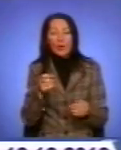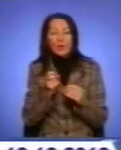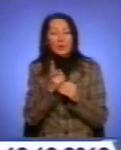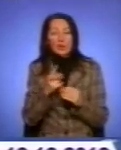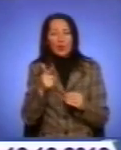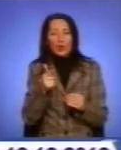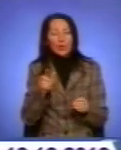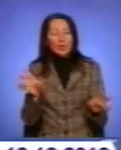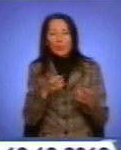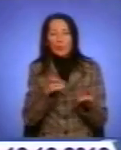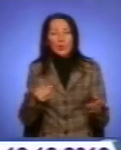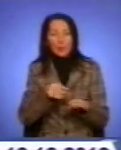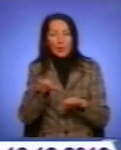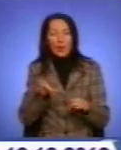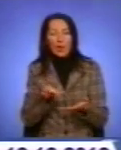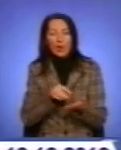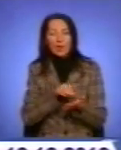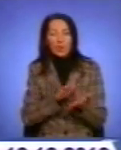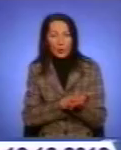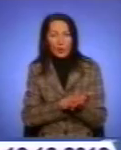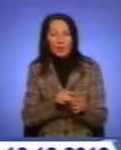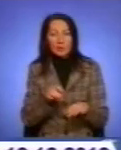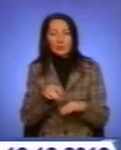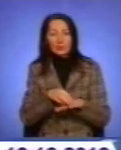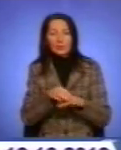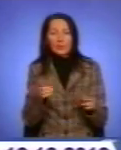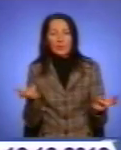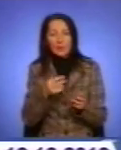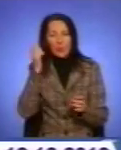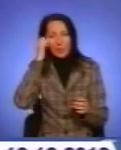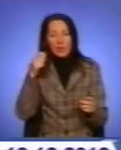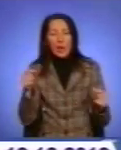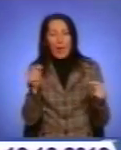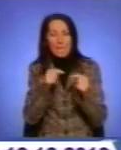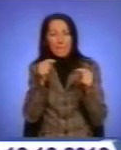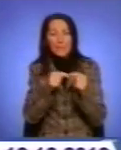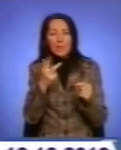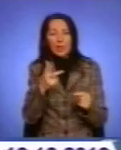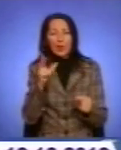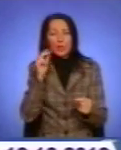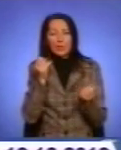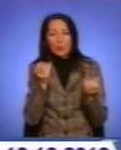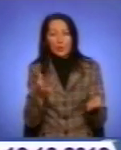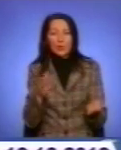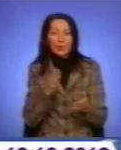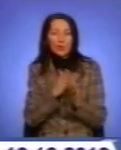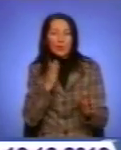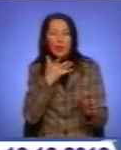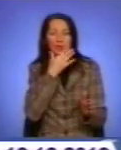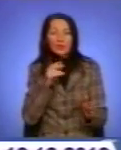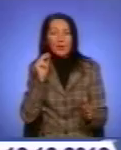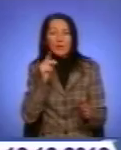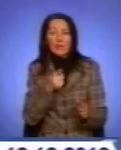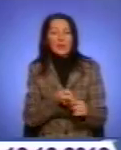одруження обрати інший час. І просять пам'ятати, що збіг трьох чисел – це лише чергова красива дата, в якій немає